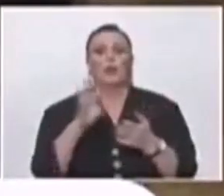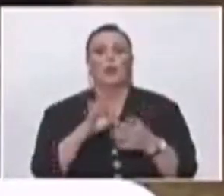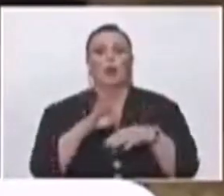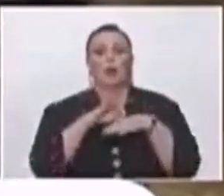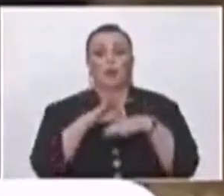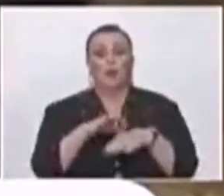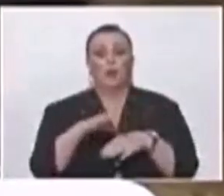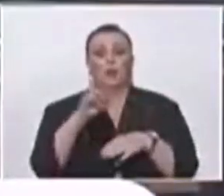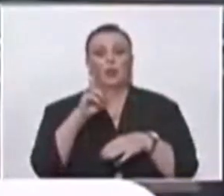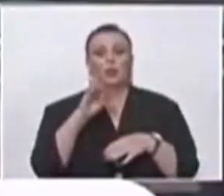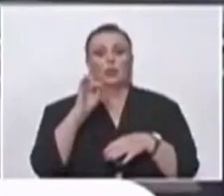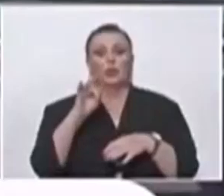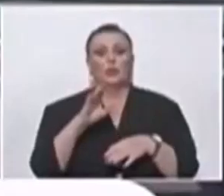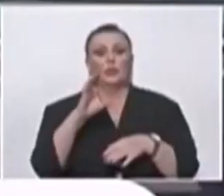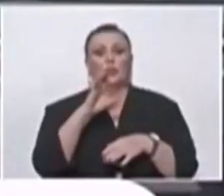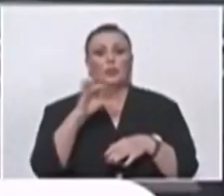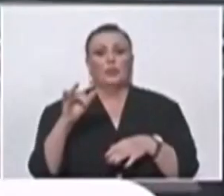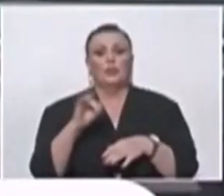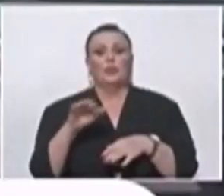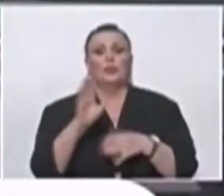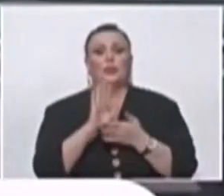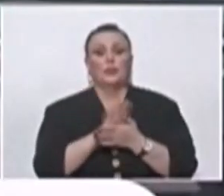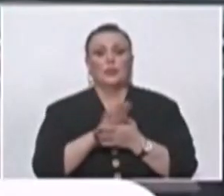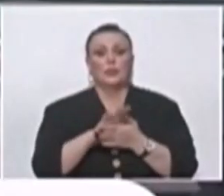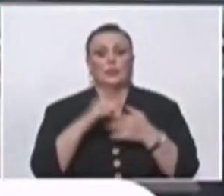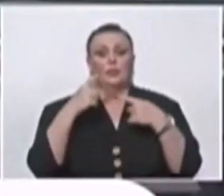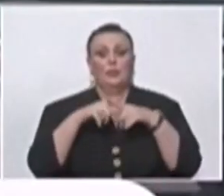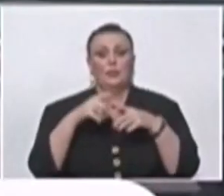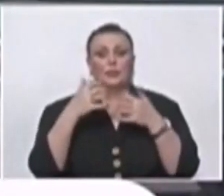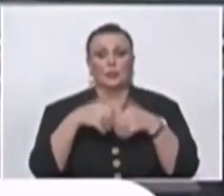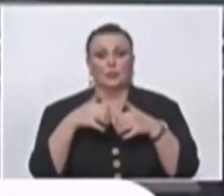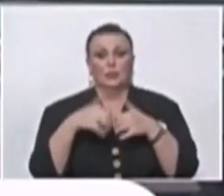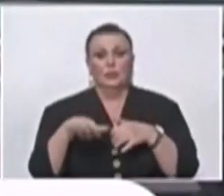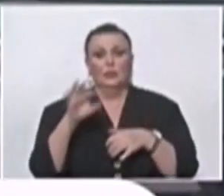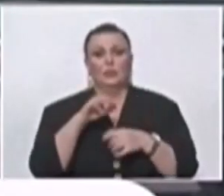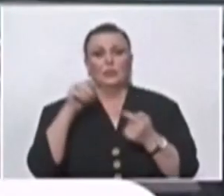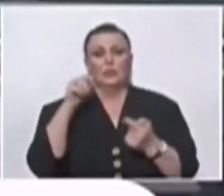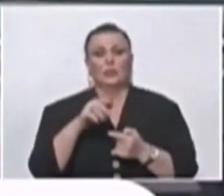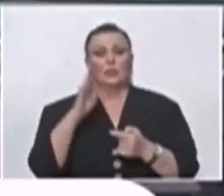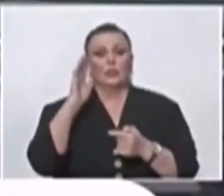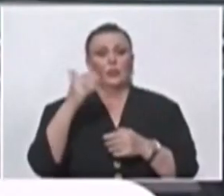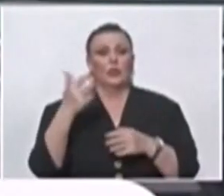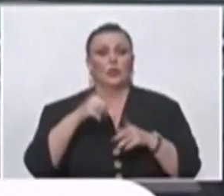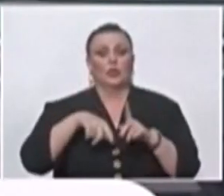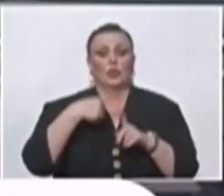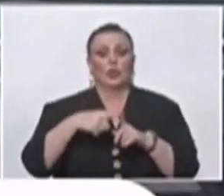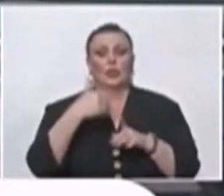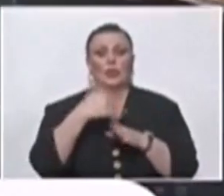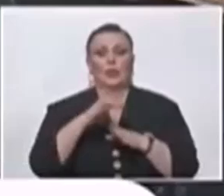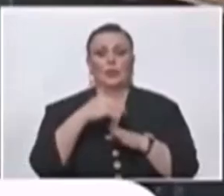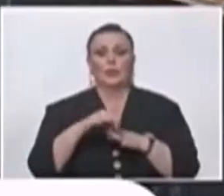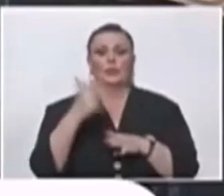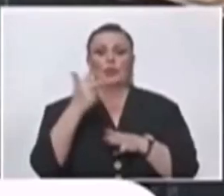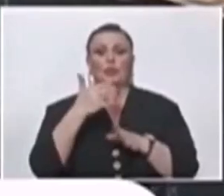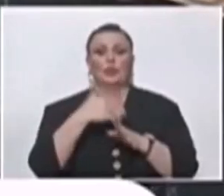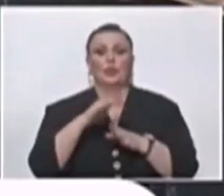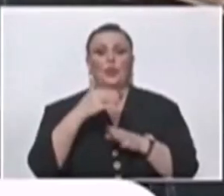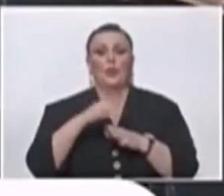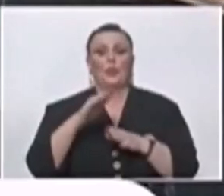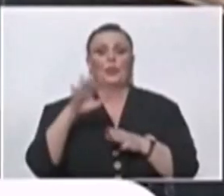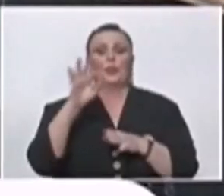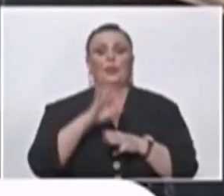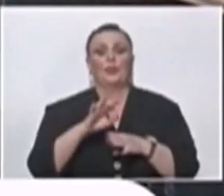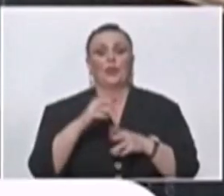aparılır. Kür su təmizləyici qurğularda texnoloji ardıcıllıqlara uyğun olaraq növbəti mərhələ. Üçüncü pillə təmizləmə tam